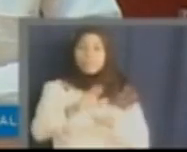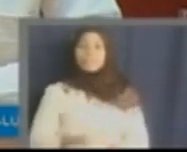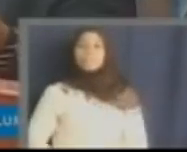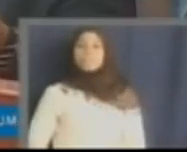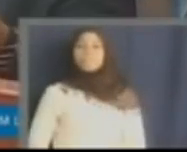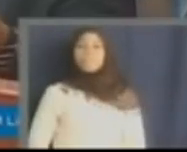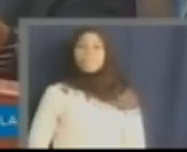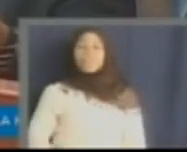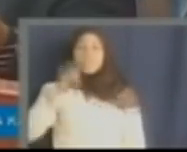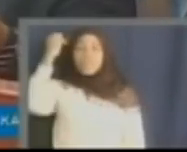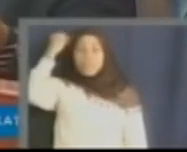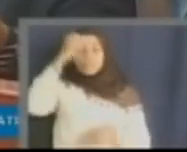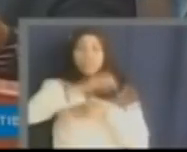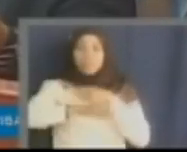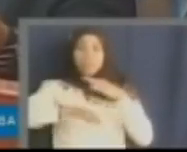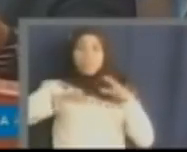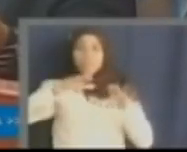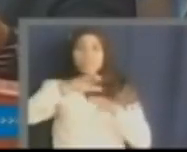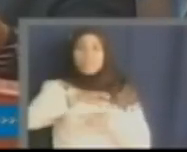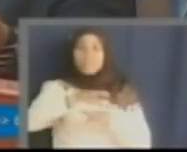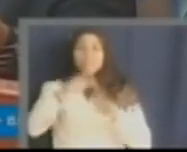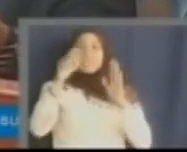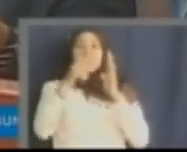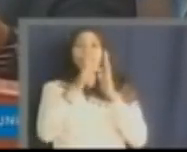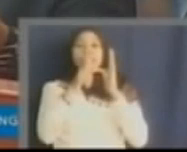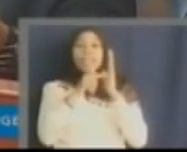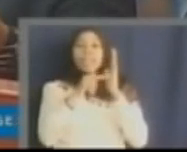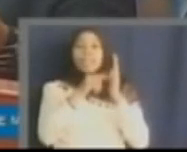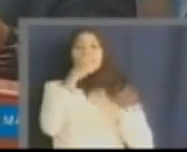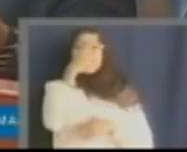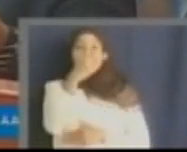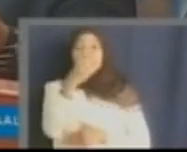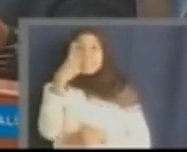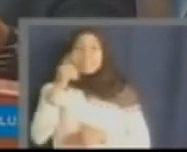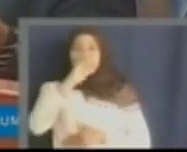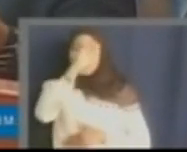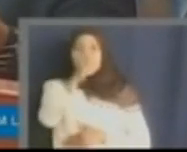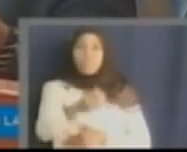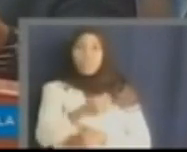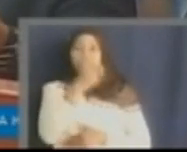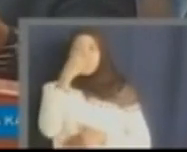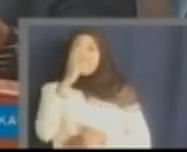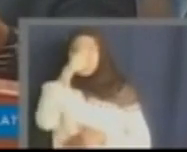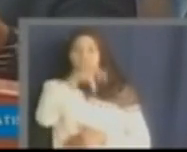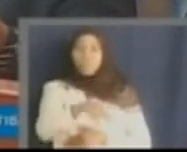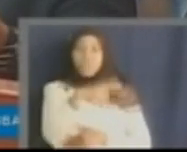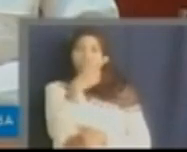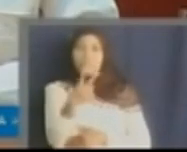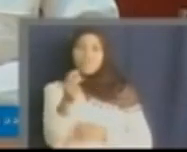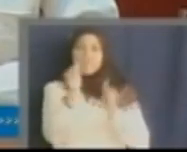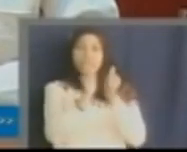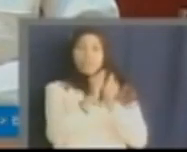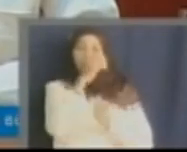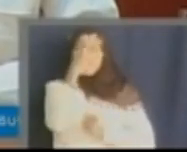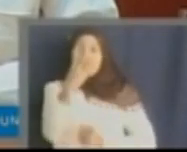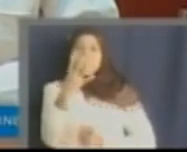Mheshimiwa mwenyekiti, mnamo tarehe 31 mwezi wa Machi mwaka 2014 kamati ya kanuni haki za